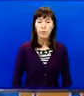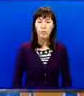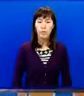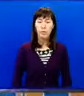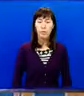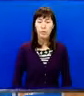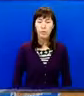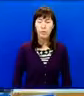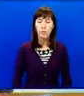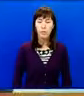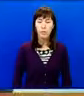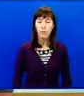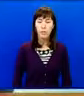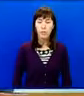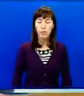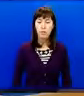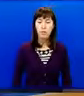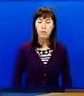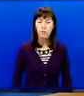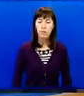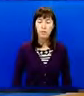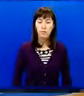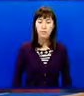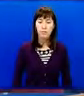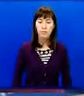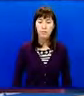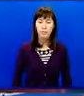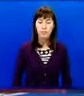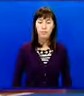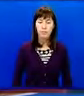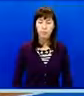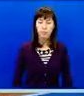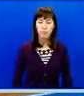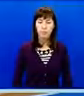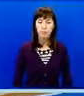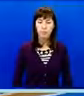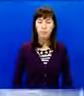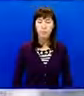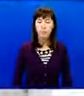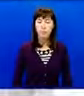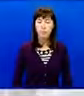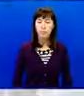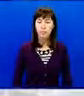В целях укрепления Института семьи в Южном Казахстане состоялось расширенное заседание Советов матерей.